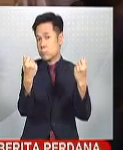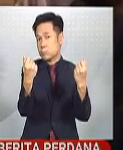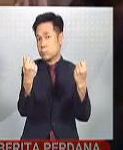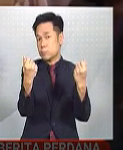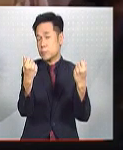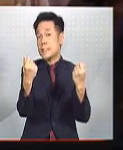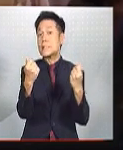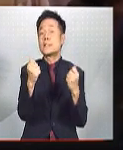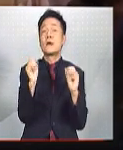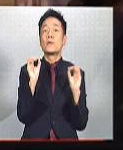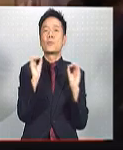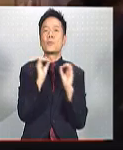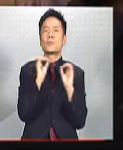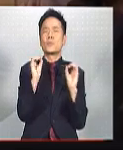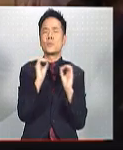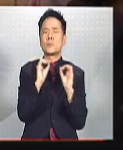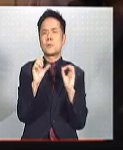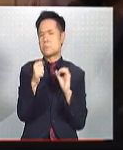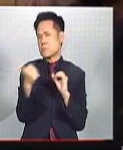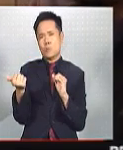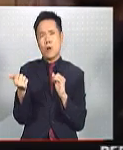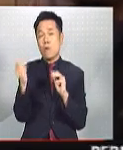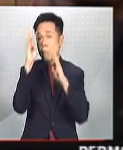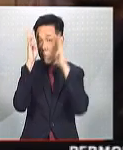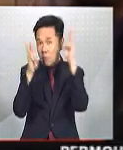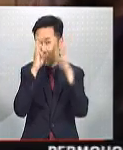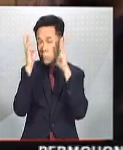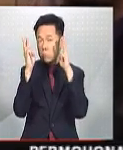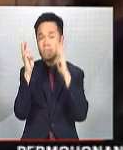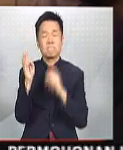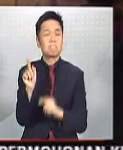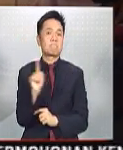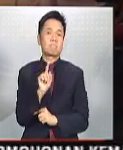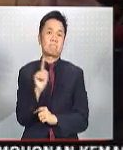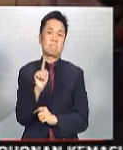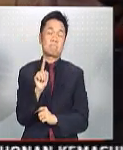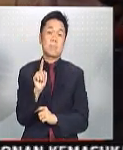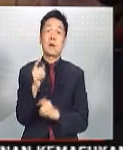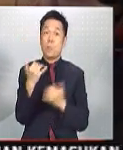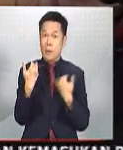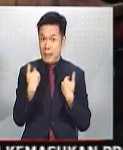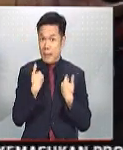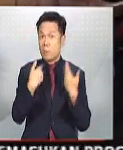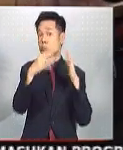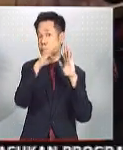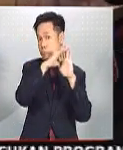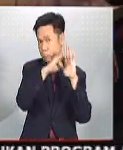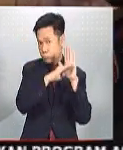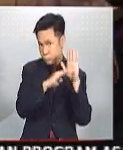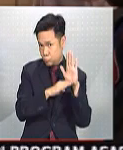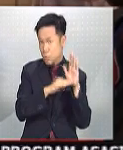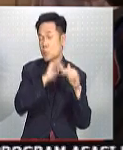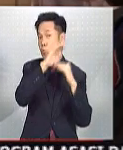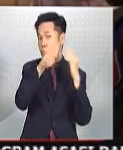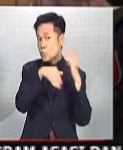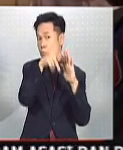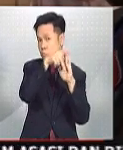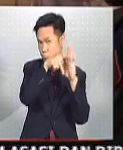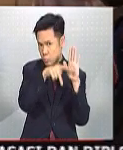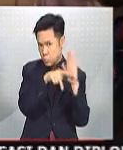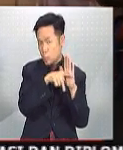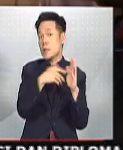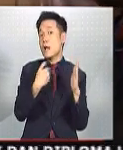ada perkara sebenarnya yang perlu dibimbangkan lah. Kita ada peraturan, kita ada standing order, kita ada